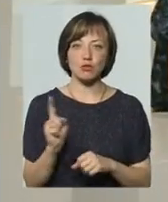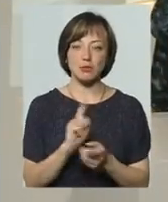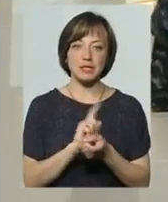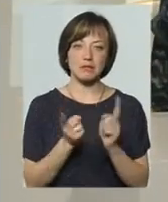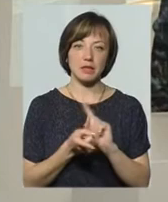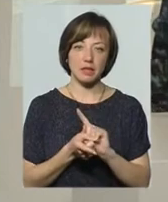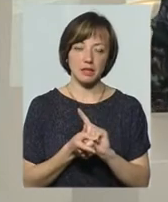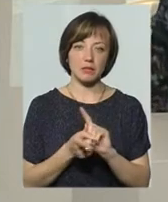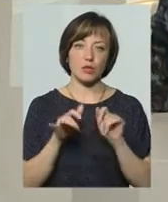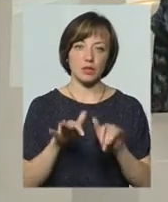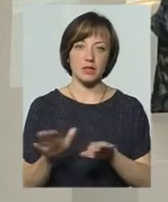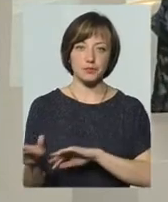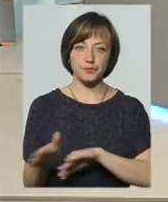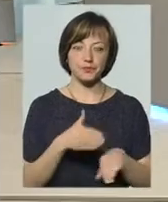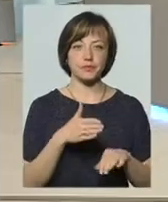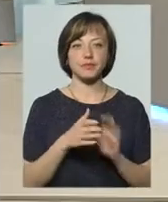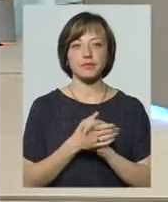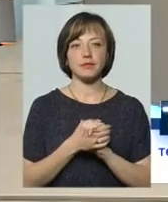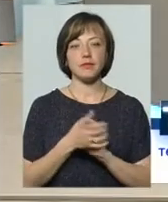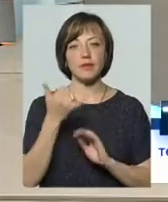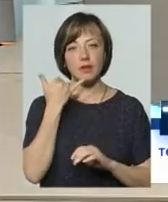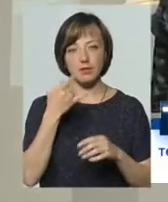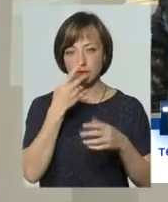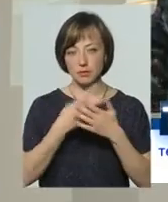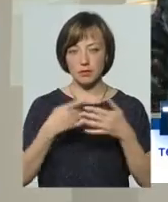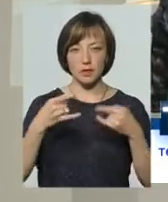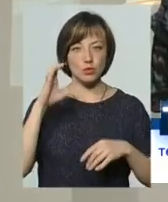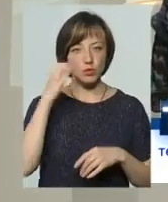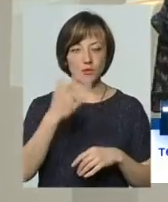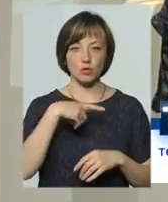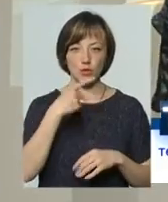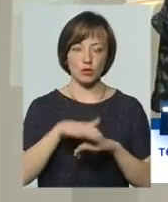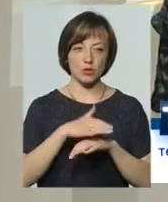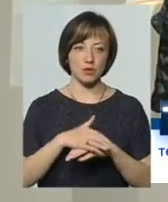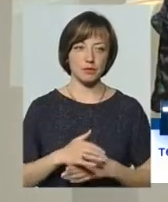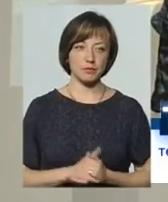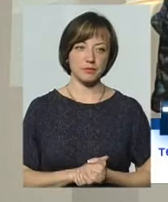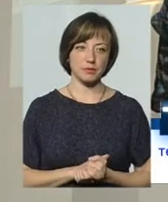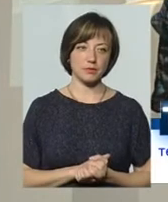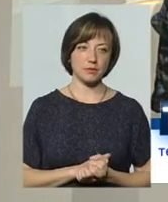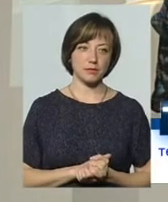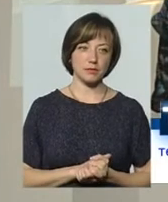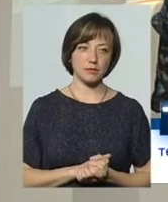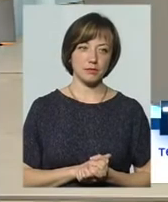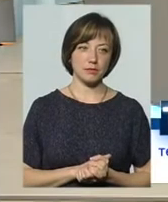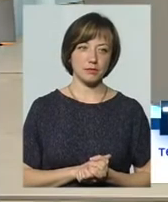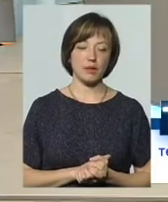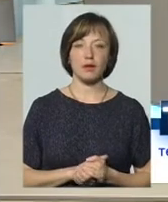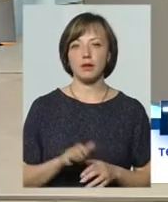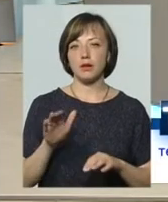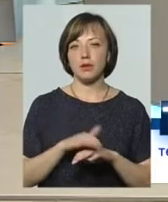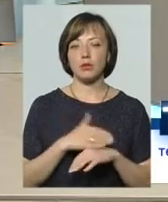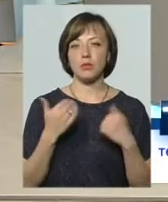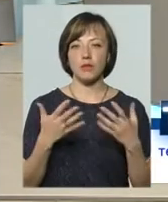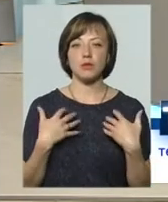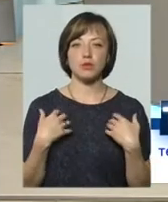змінити глобальні процеси. 61 90 60, слухаємо вас, говоріть, будь ласка. Доброго вам